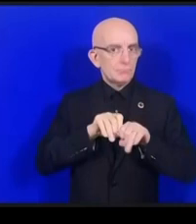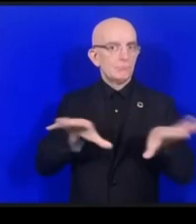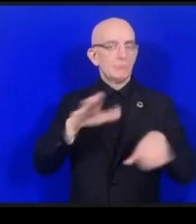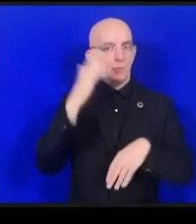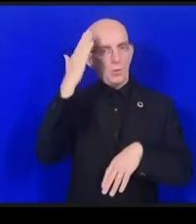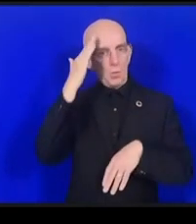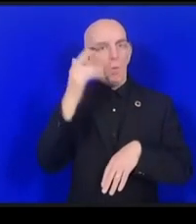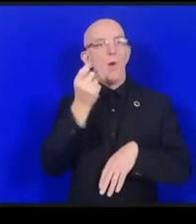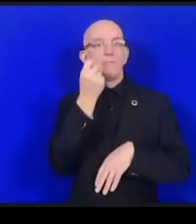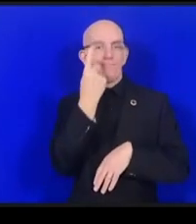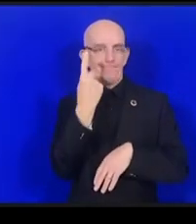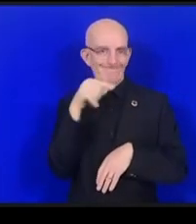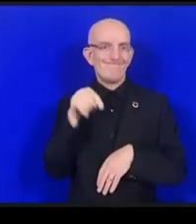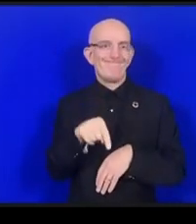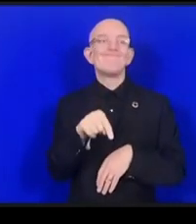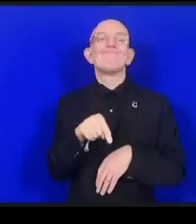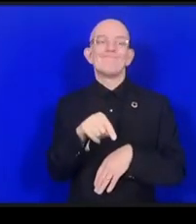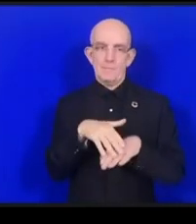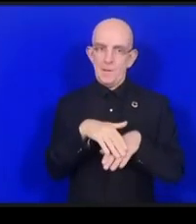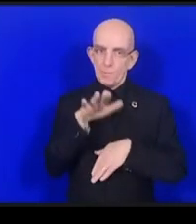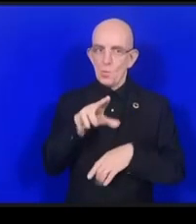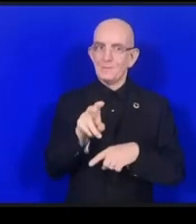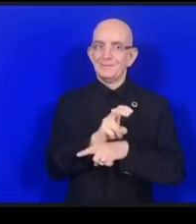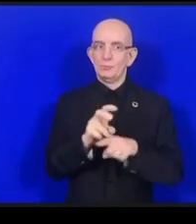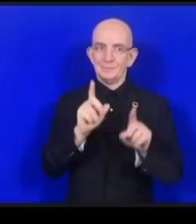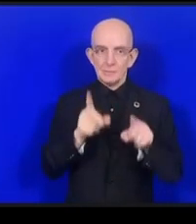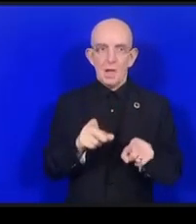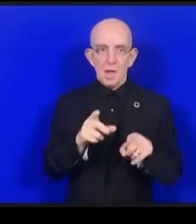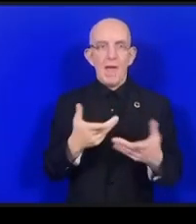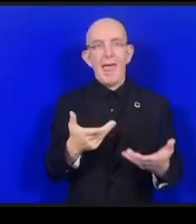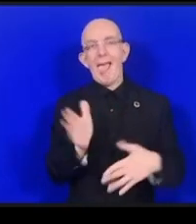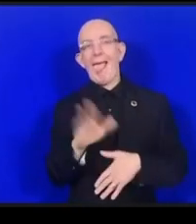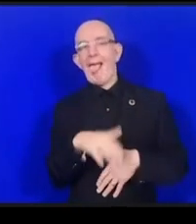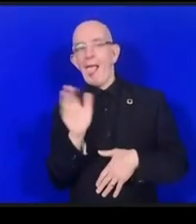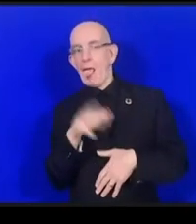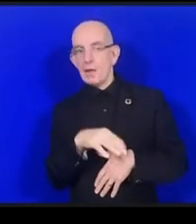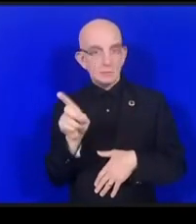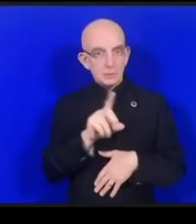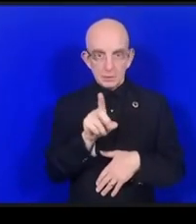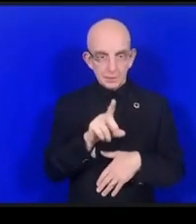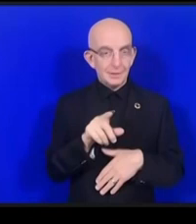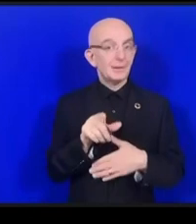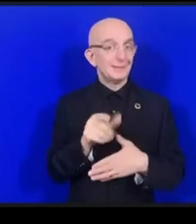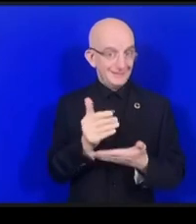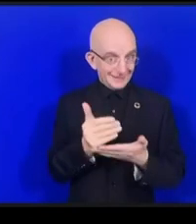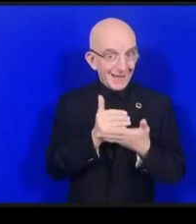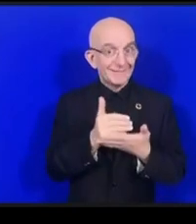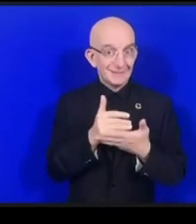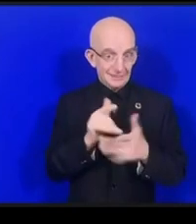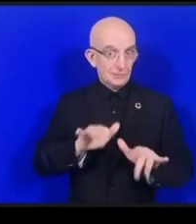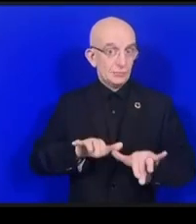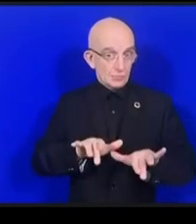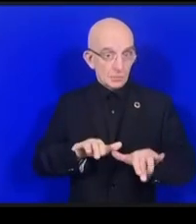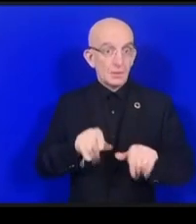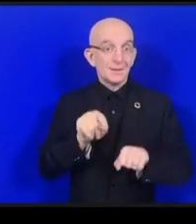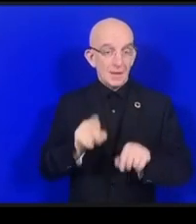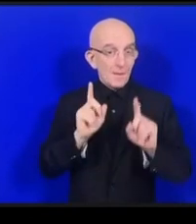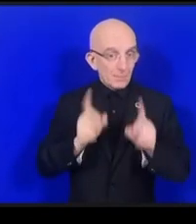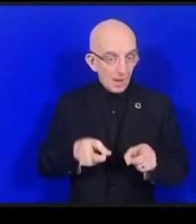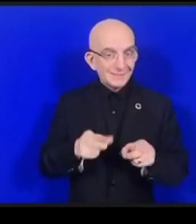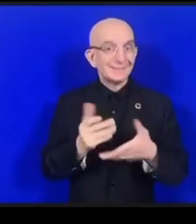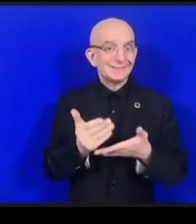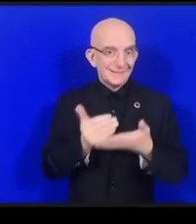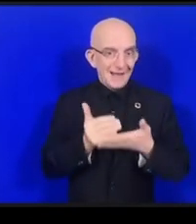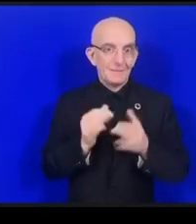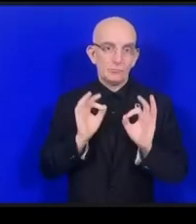присутствие онлайн при этом встраивая в нашу работу ценности цур более безопасную и